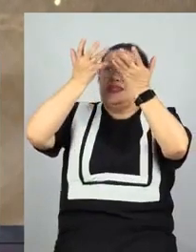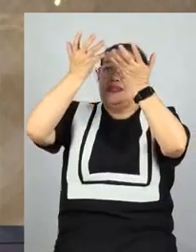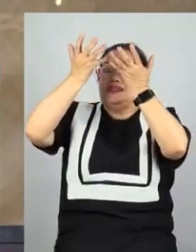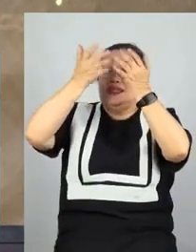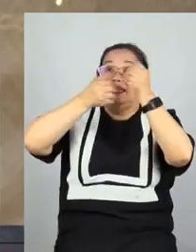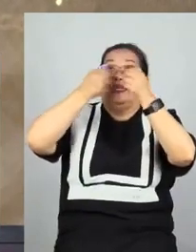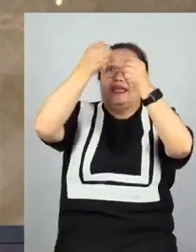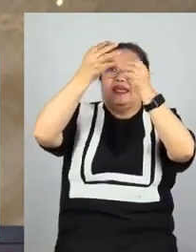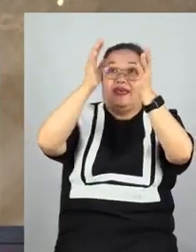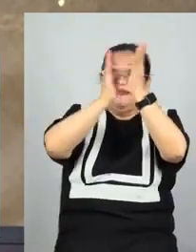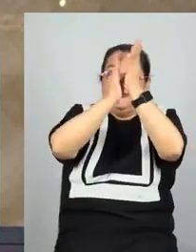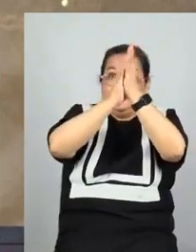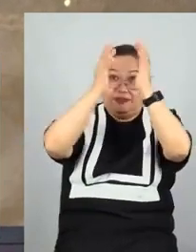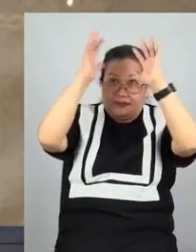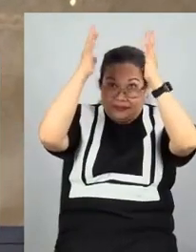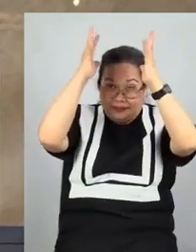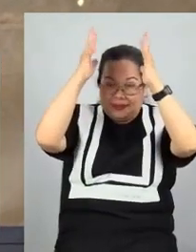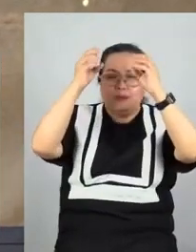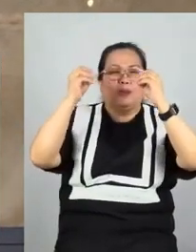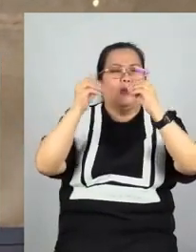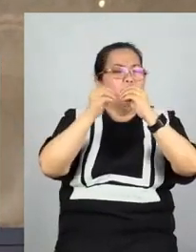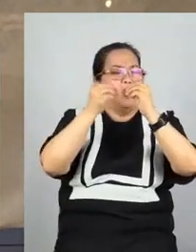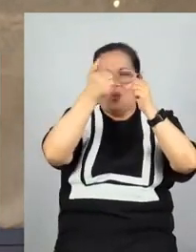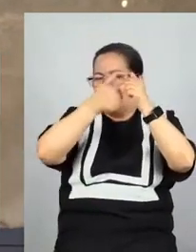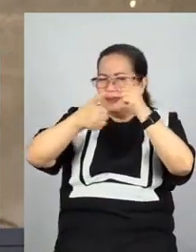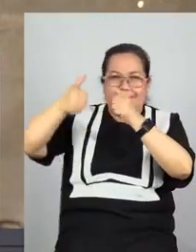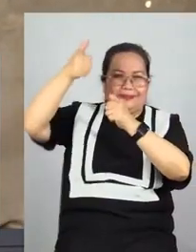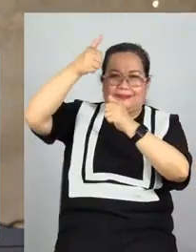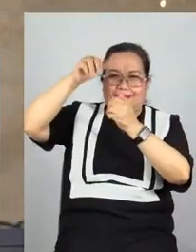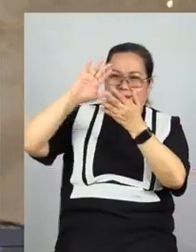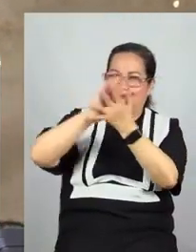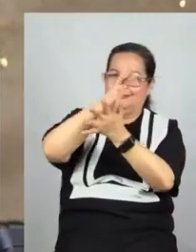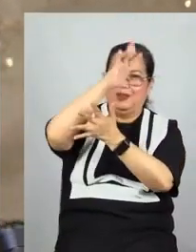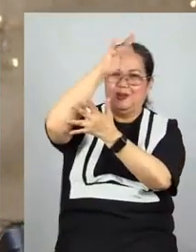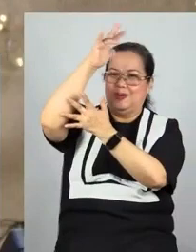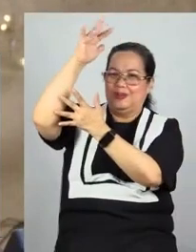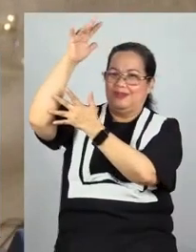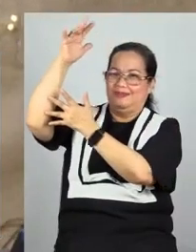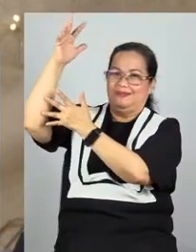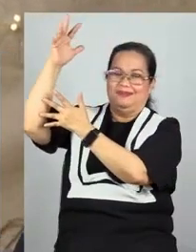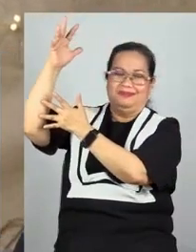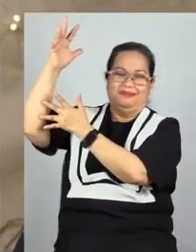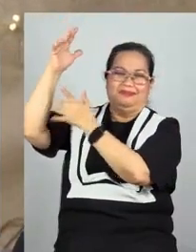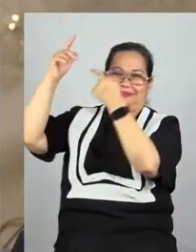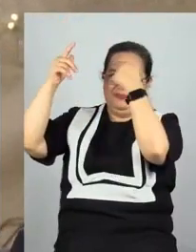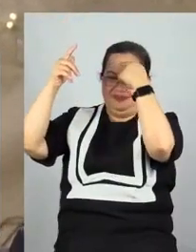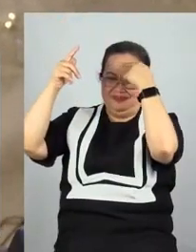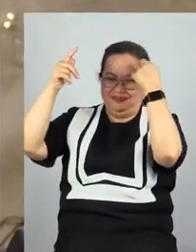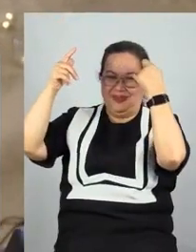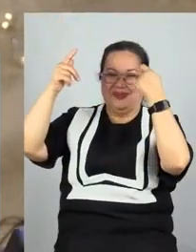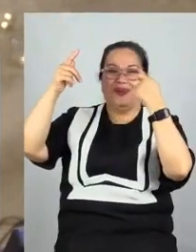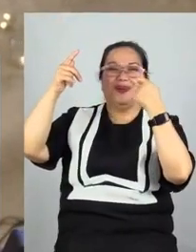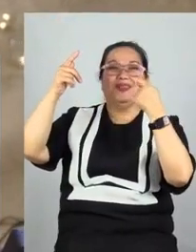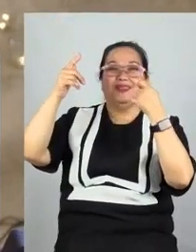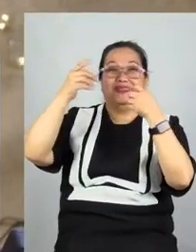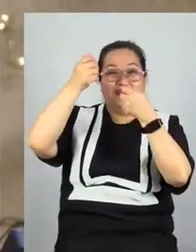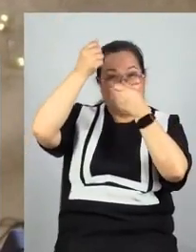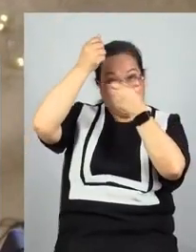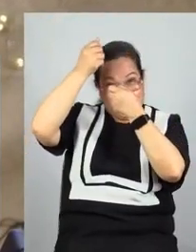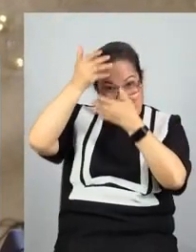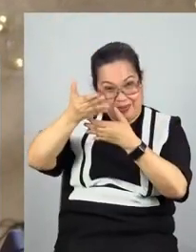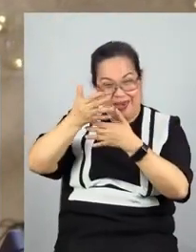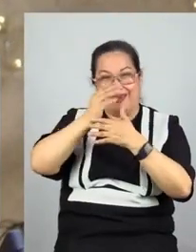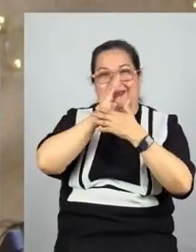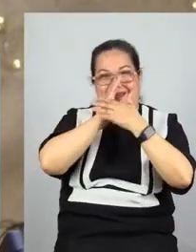pinarangalan, sa mas mataas pang kaluwalhatian dahil sa kanyang